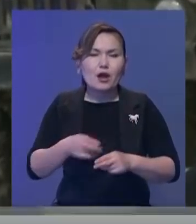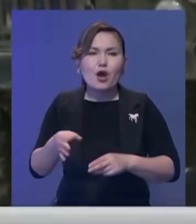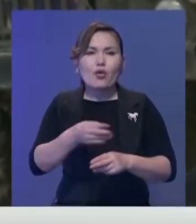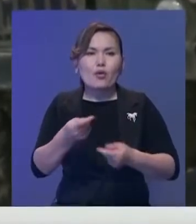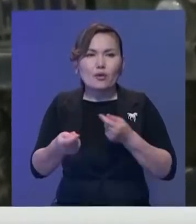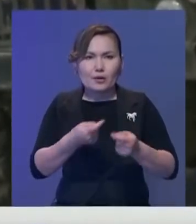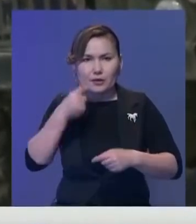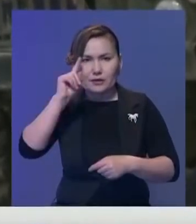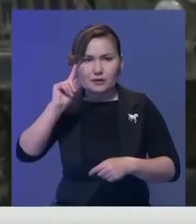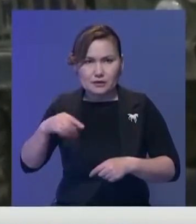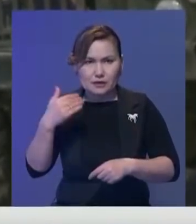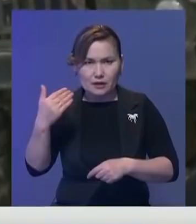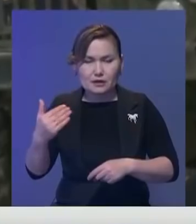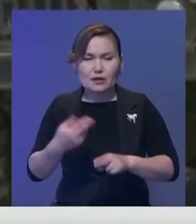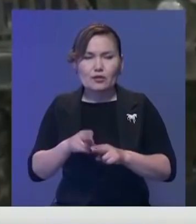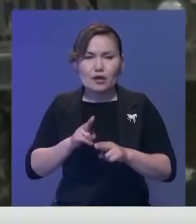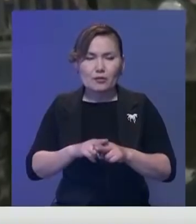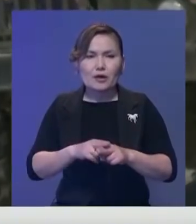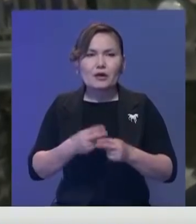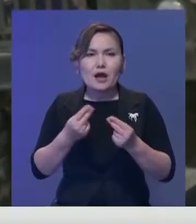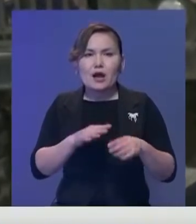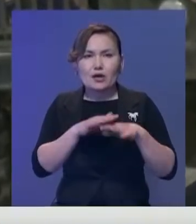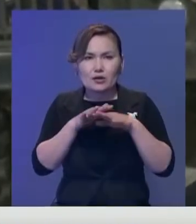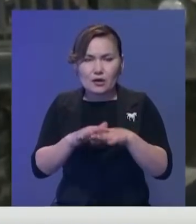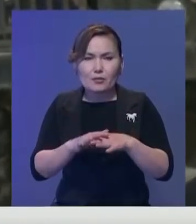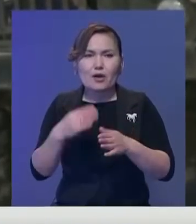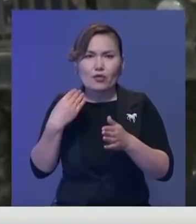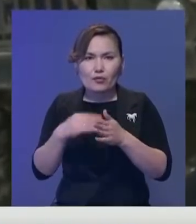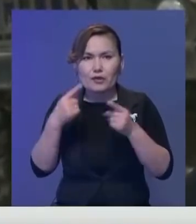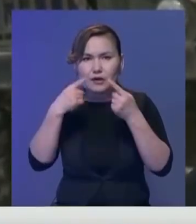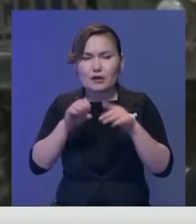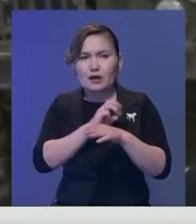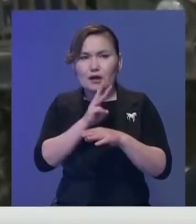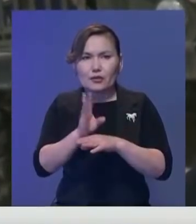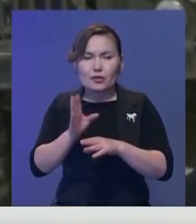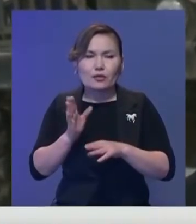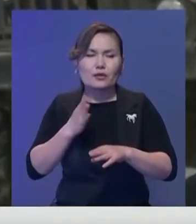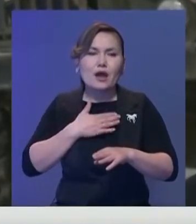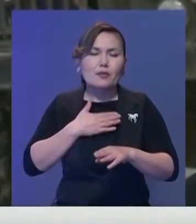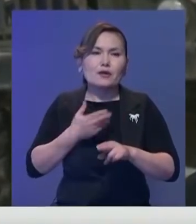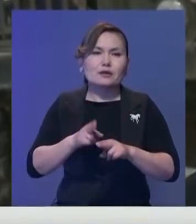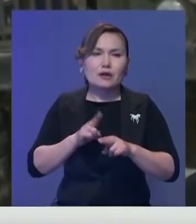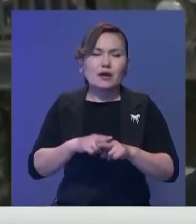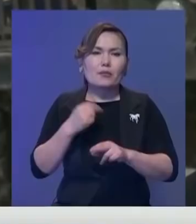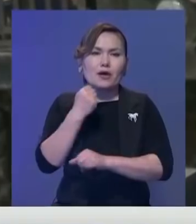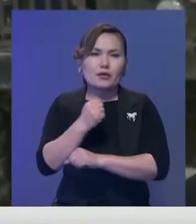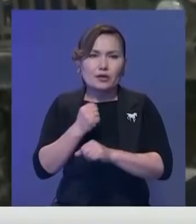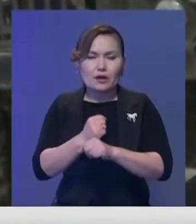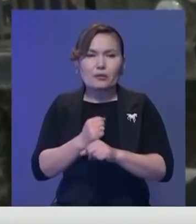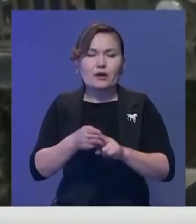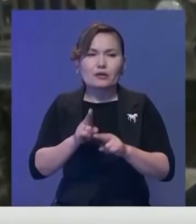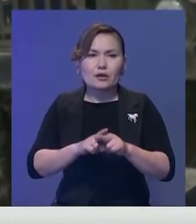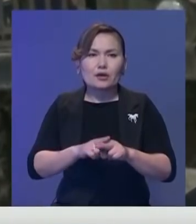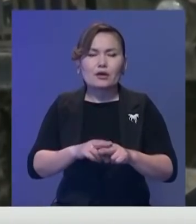де хабардар, алуға жұмыс жасап жатырмыз министрліктермен. Қалған бізде жаңағы қызметкерлердің, жұмысшылардың,